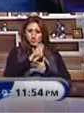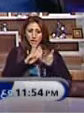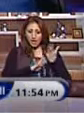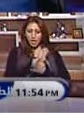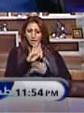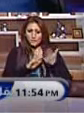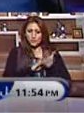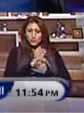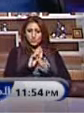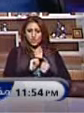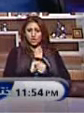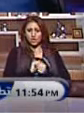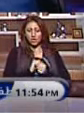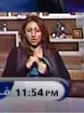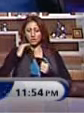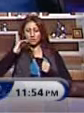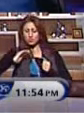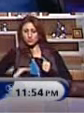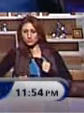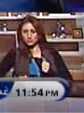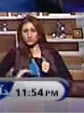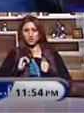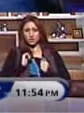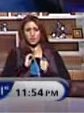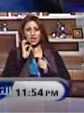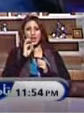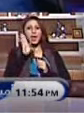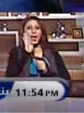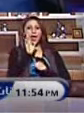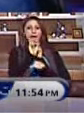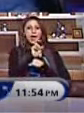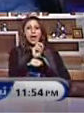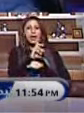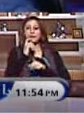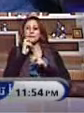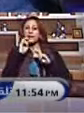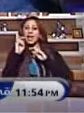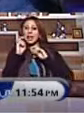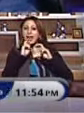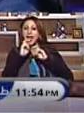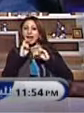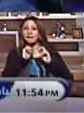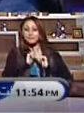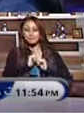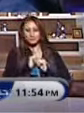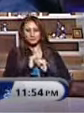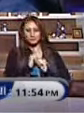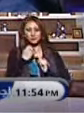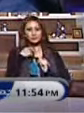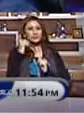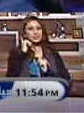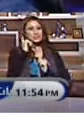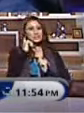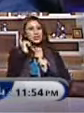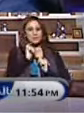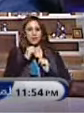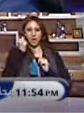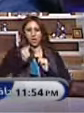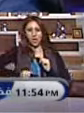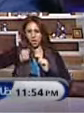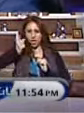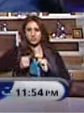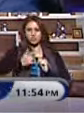تبدا معنى من الصغر حكايه كيف نتحاور اذا سمعت في ح في قطار او